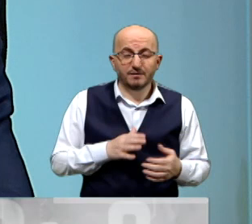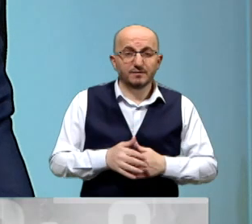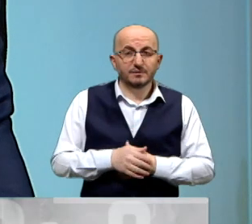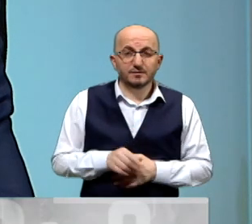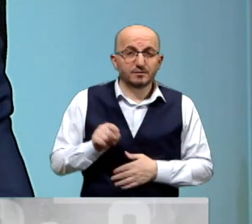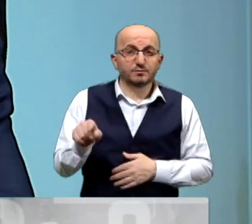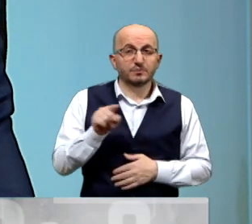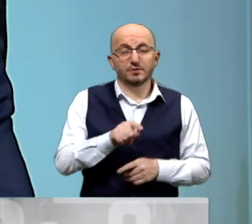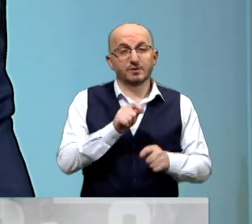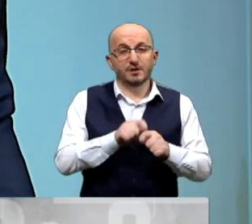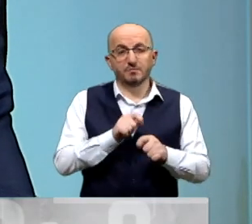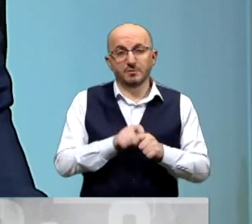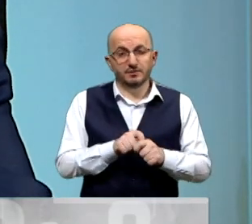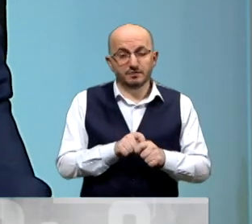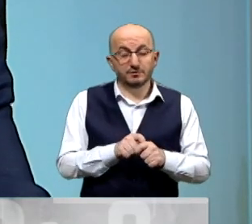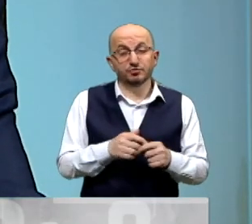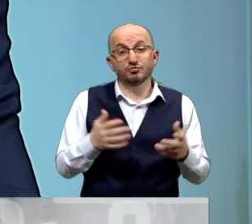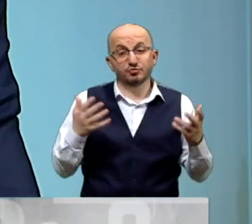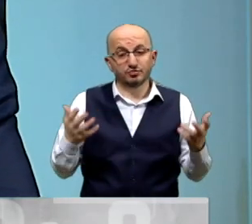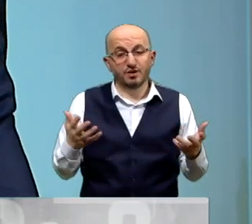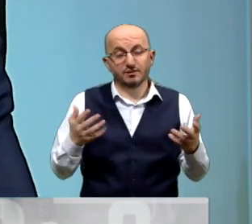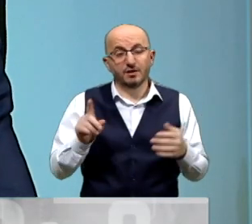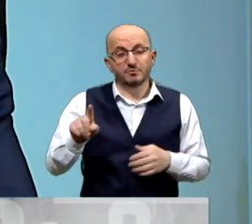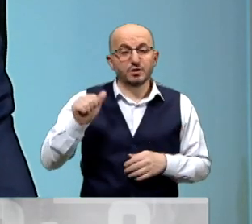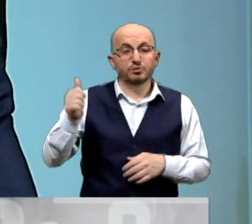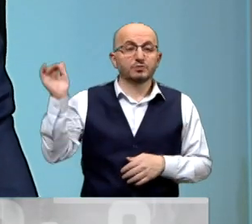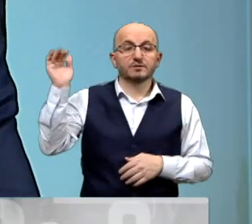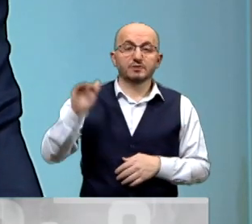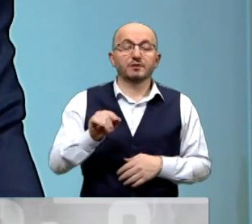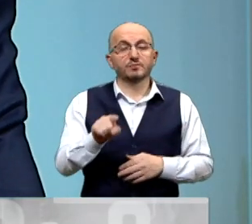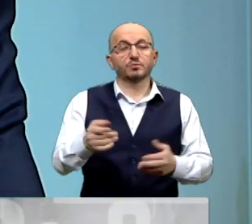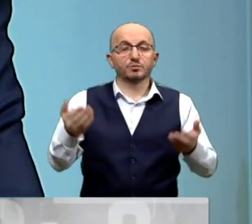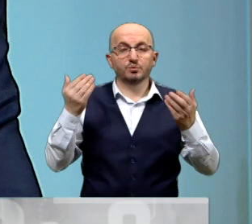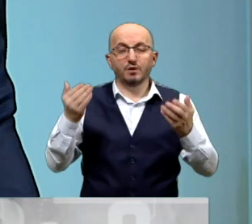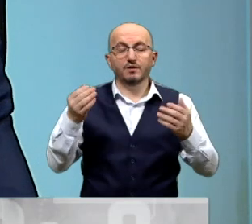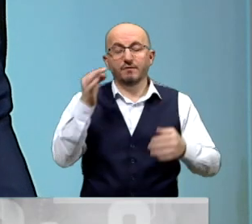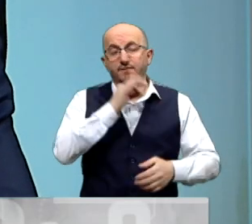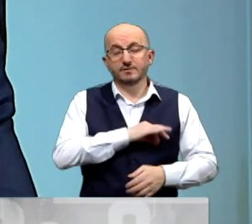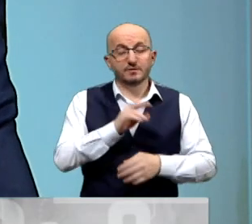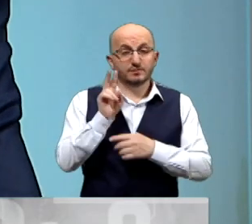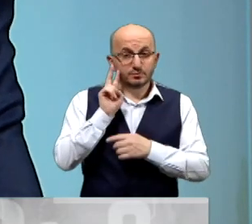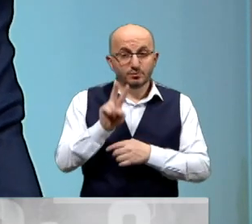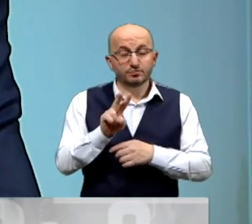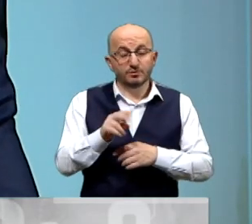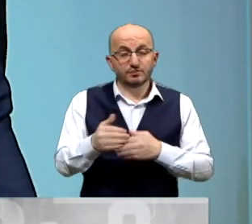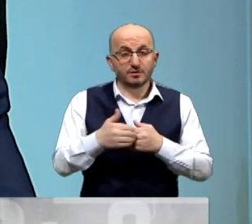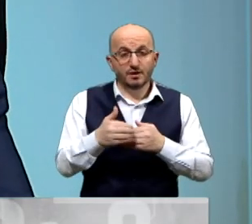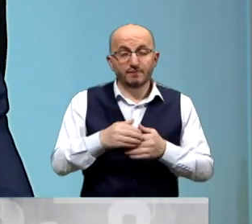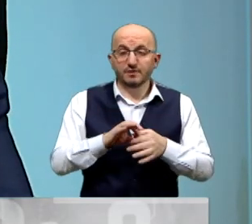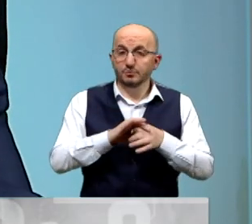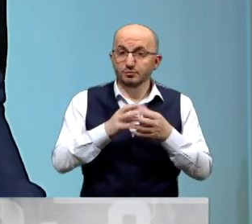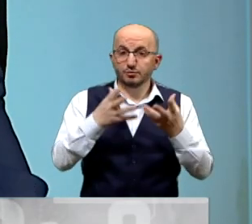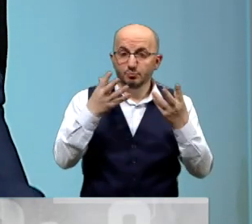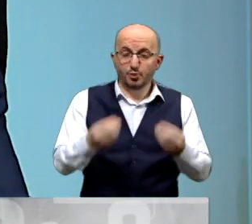bunları yapmalı umarız ki İnşallah bir gün gelir bu dualar tesirini gösterir tedaviler tesirini gösterir